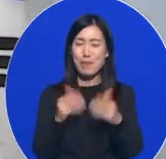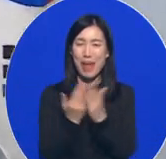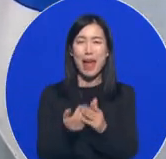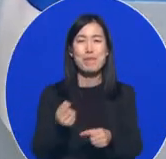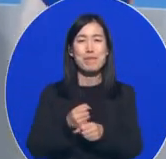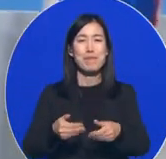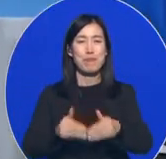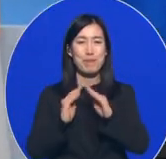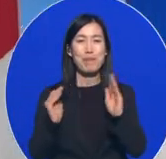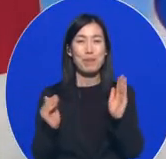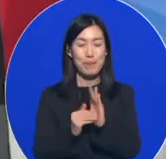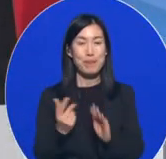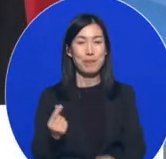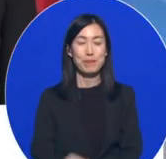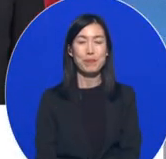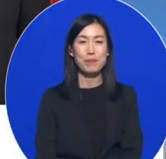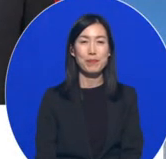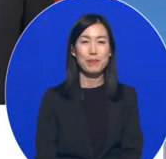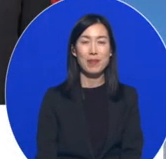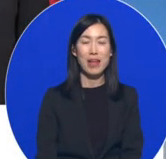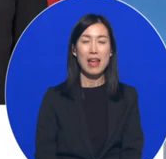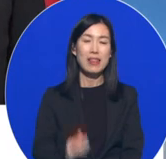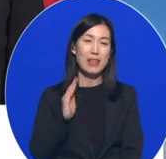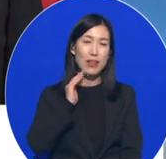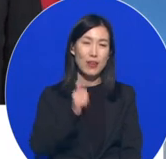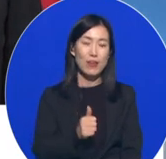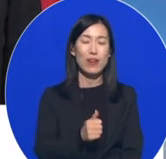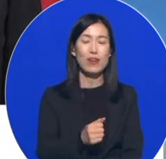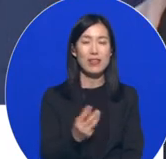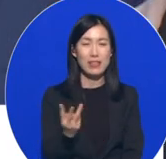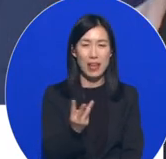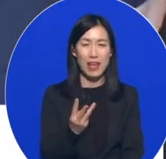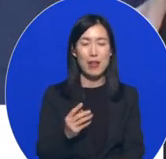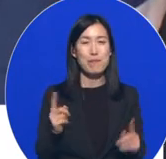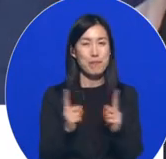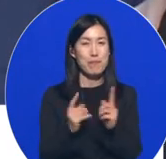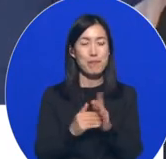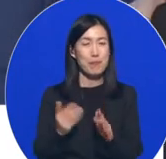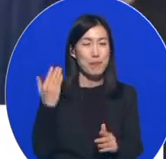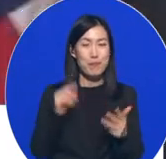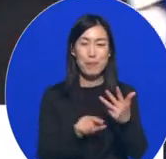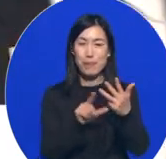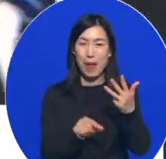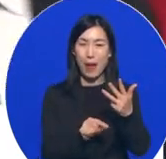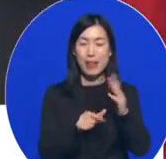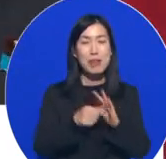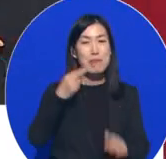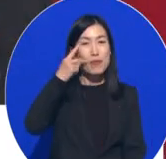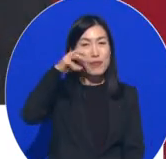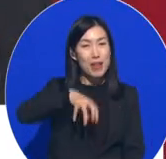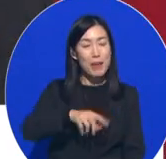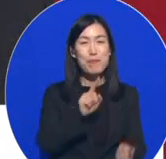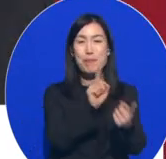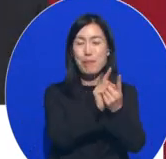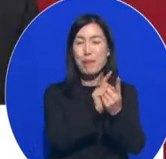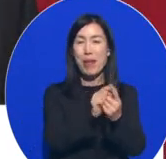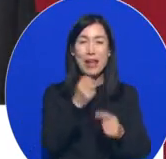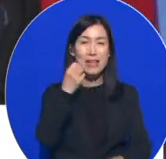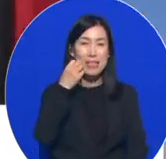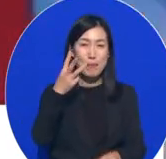에이펙 정상회의를 계기로 한미일 정상 회동도 이뤄졌습니다 지난 8월 캠프 데이비드 정상회의 이후 3개월